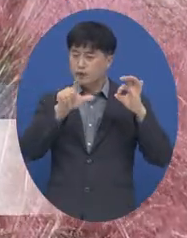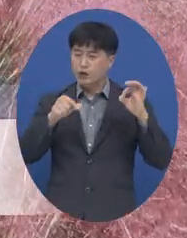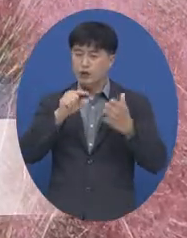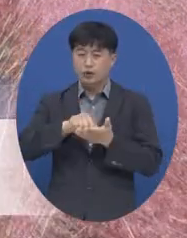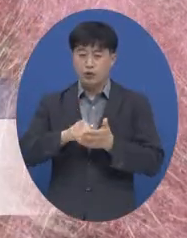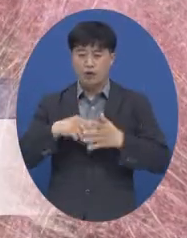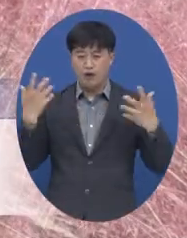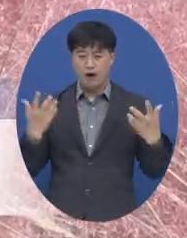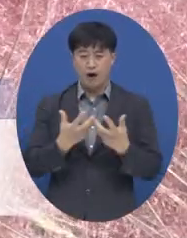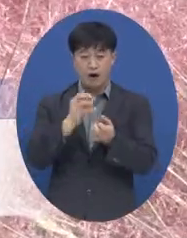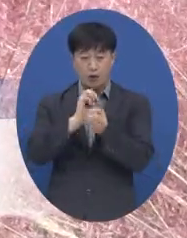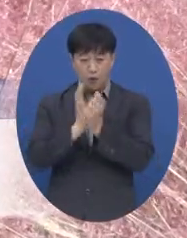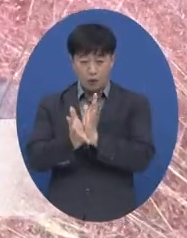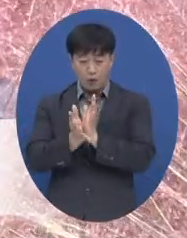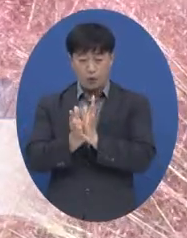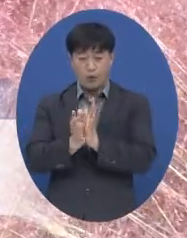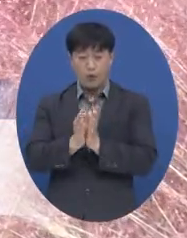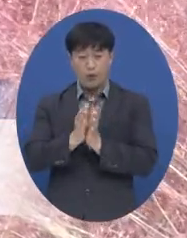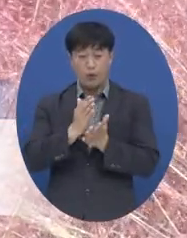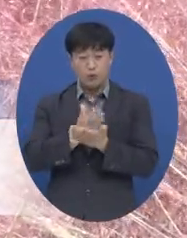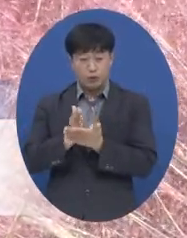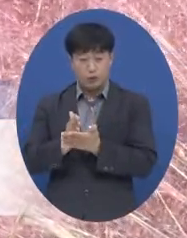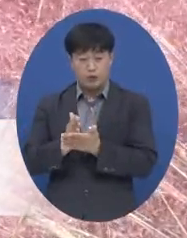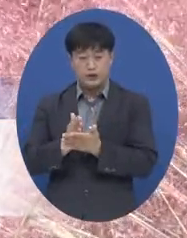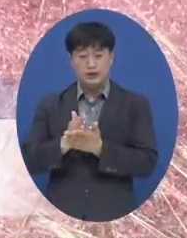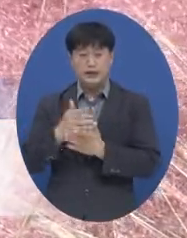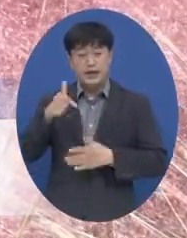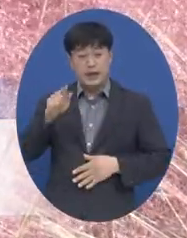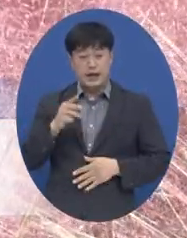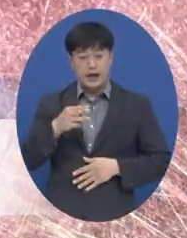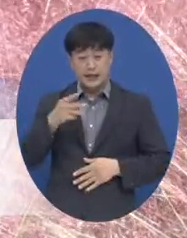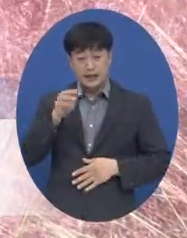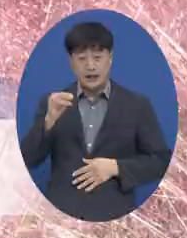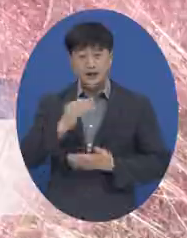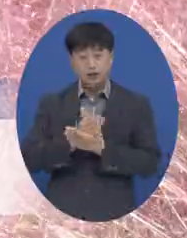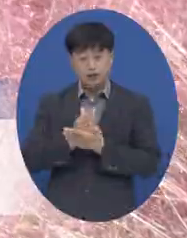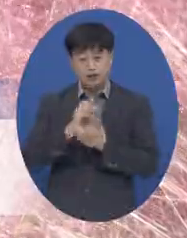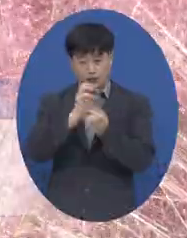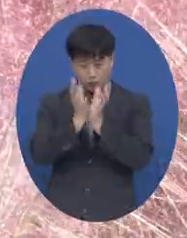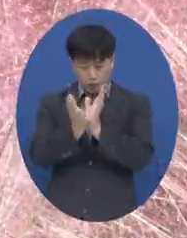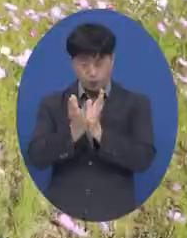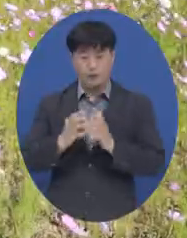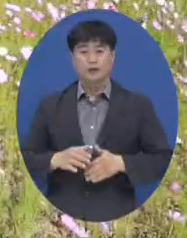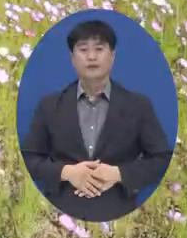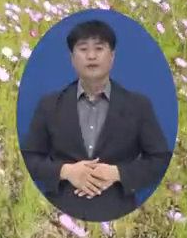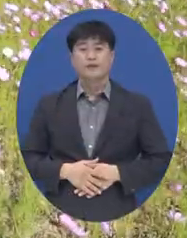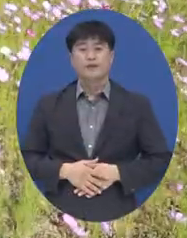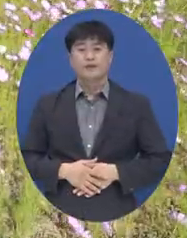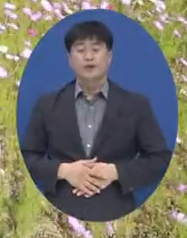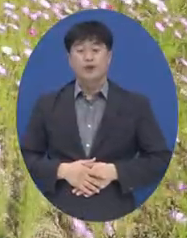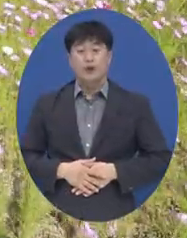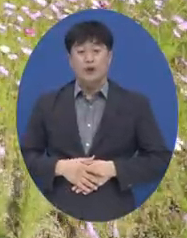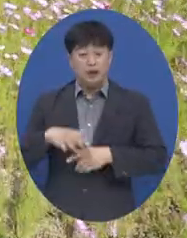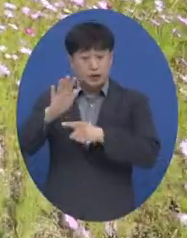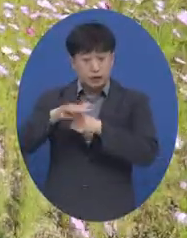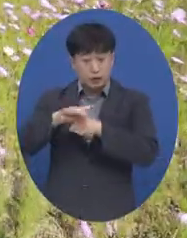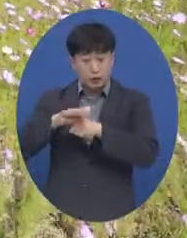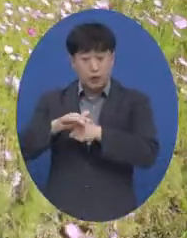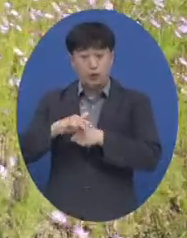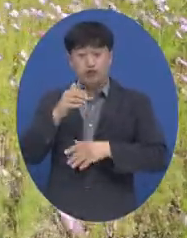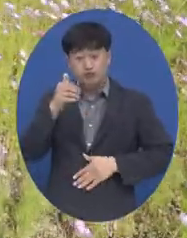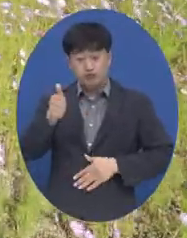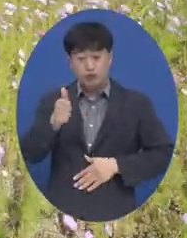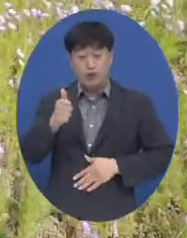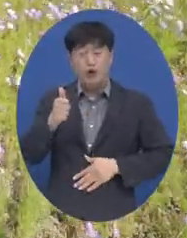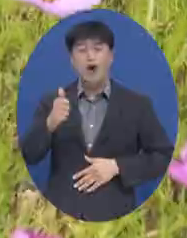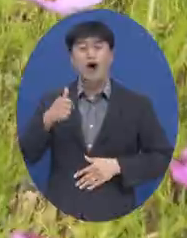10월 정도에 이제 만개가 되는 꽃으로서 일종의 갈대 종류의 꽃입니다. 요즘 농촌 들녘의